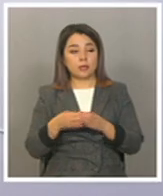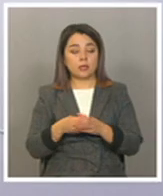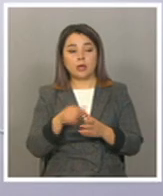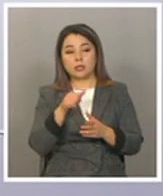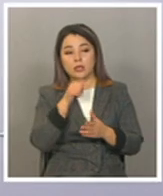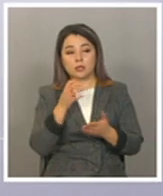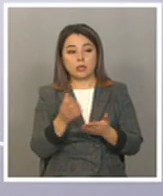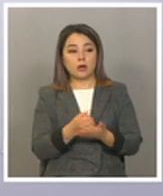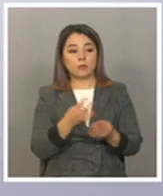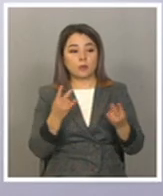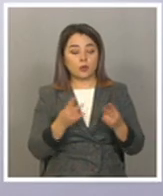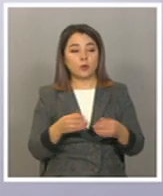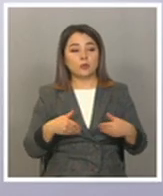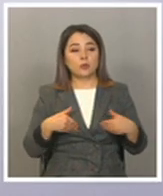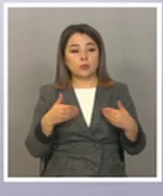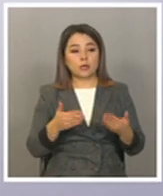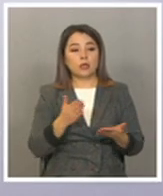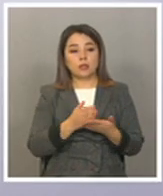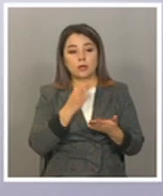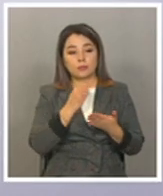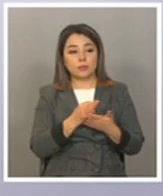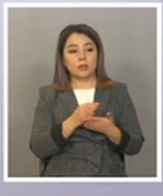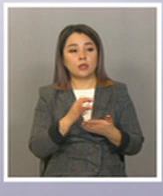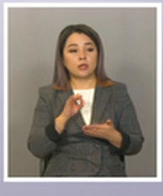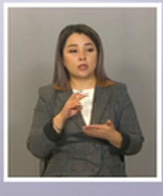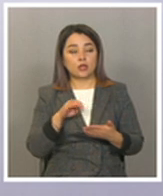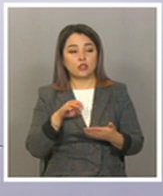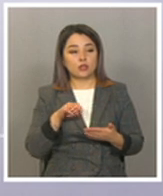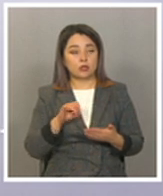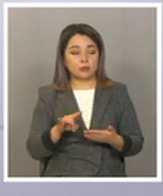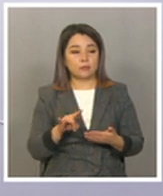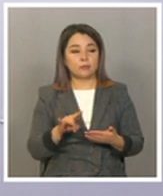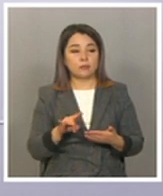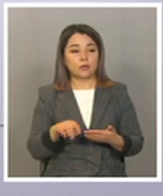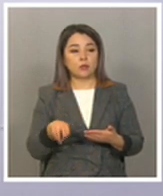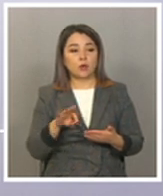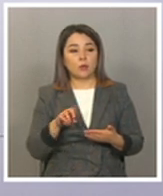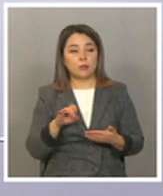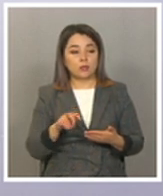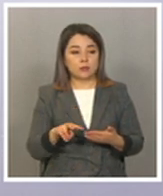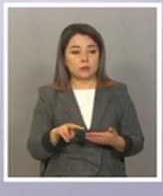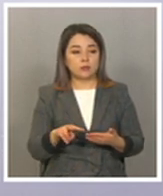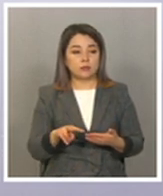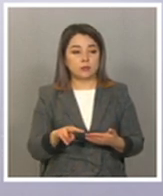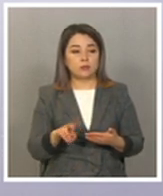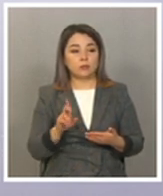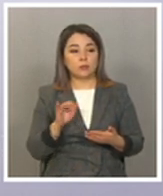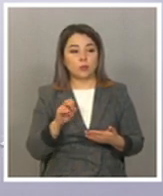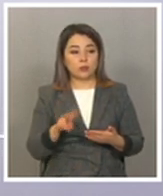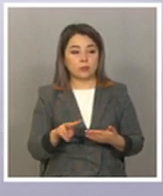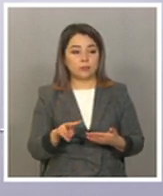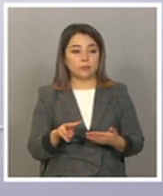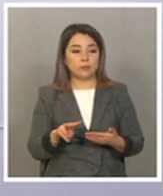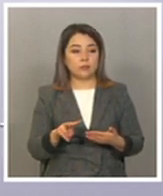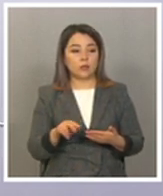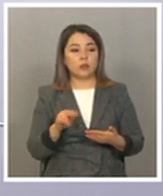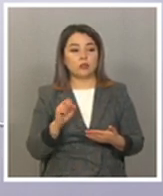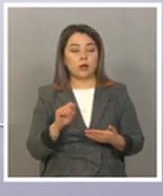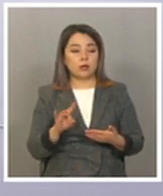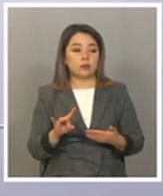табыңыз. Нұсқалары: integer, double, bool,